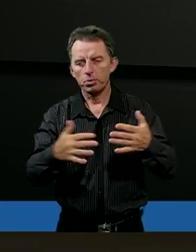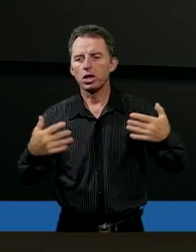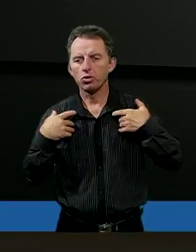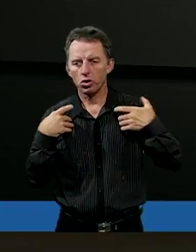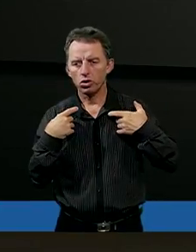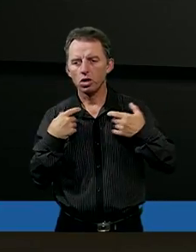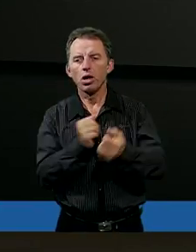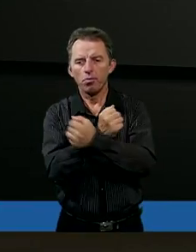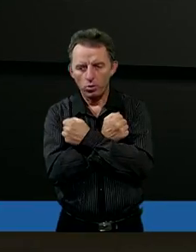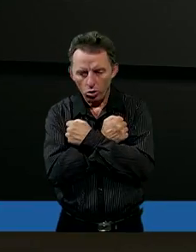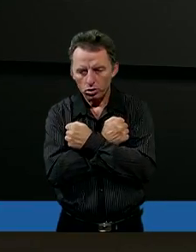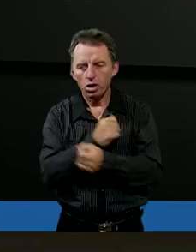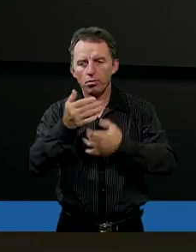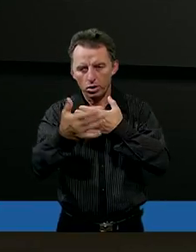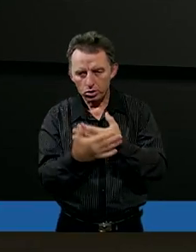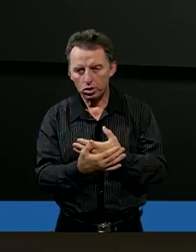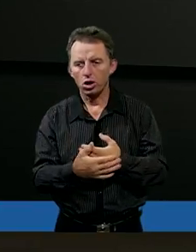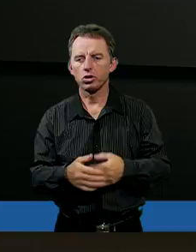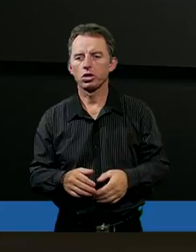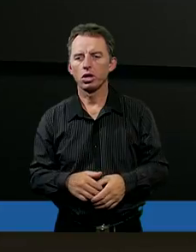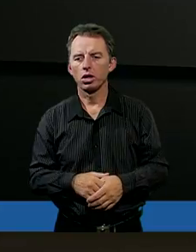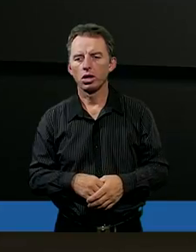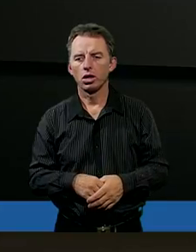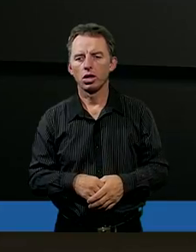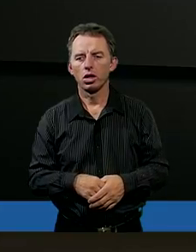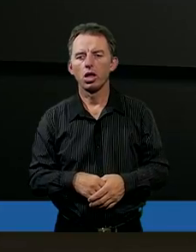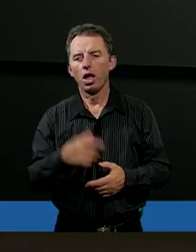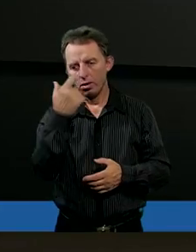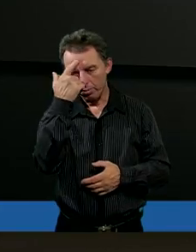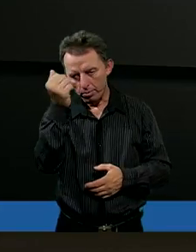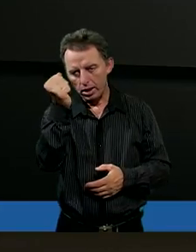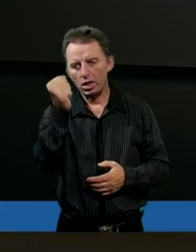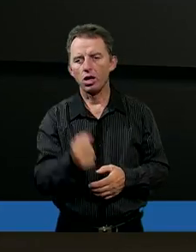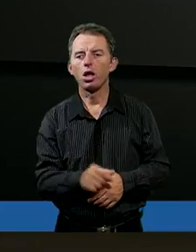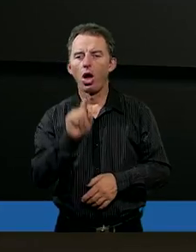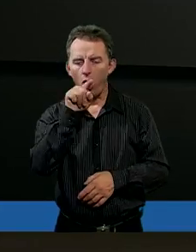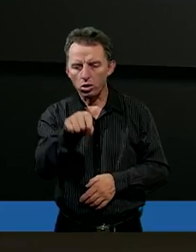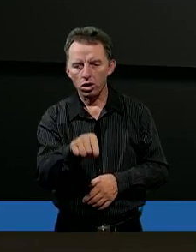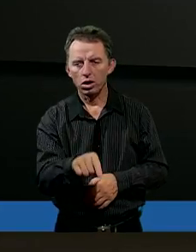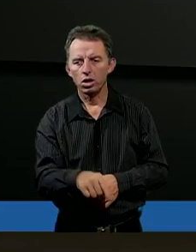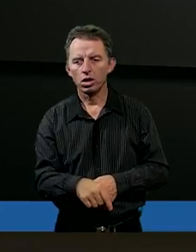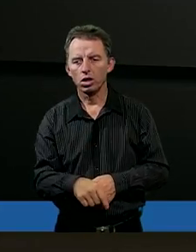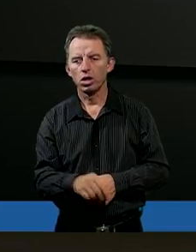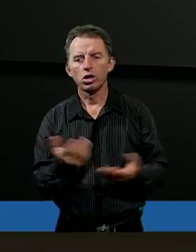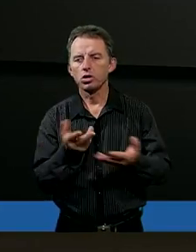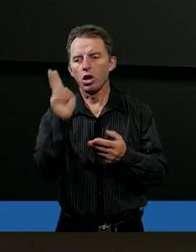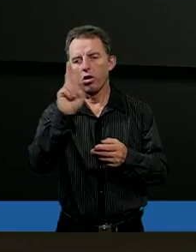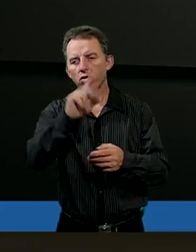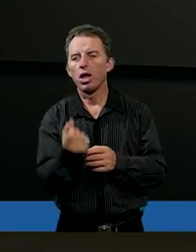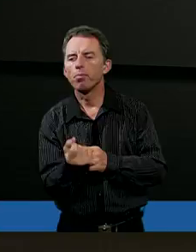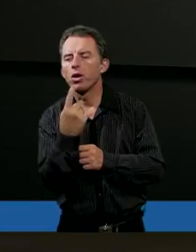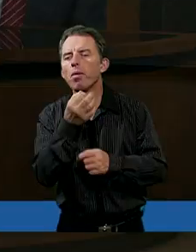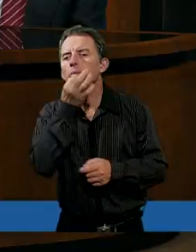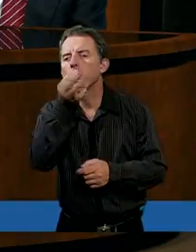życia, Twojej miłości i bliskości. Pamiętać o tym, że kiedykolwiek pojawi